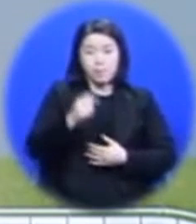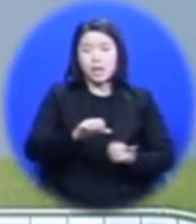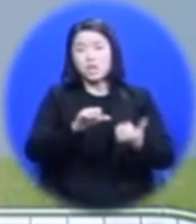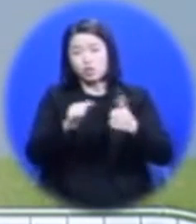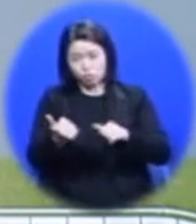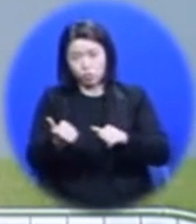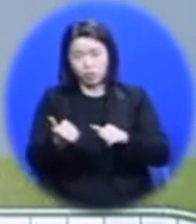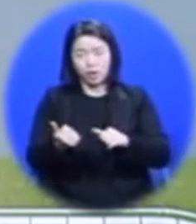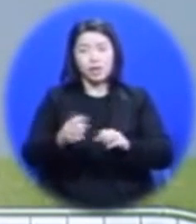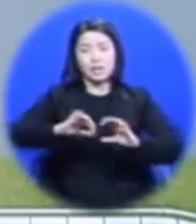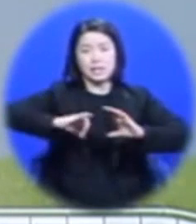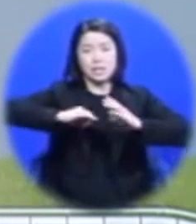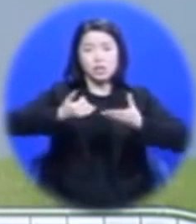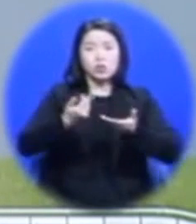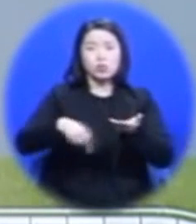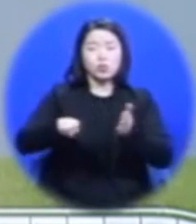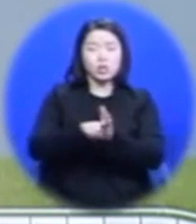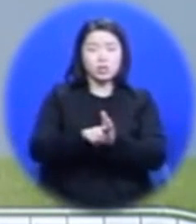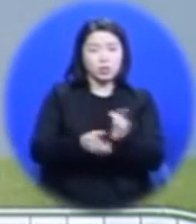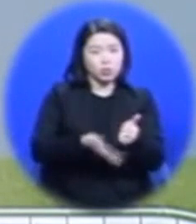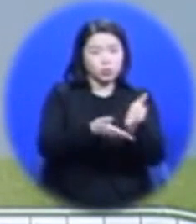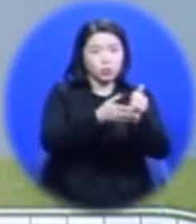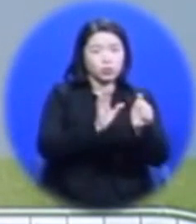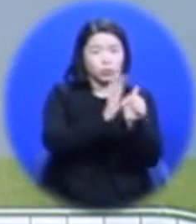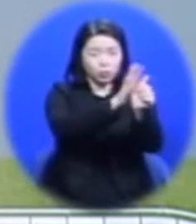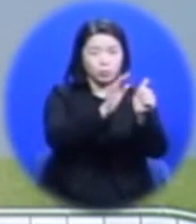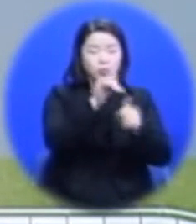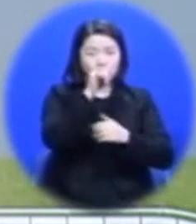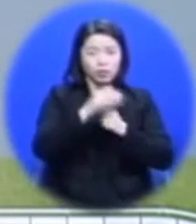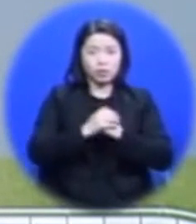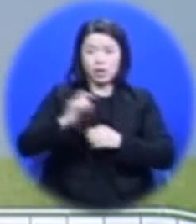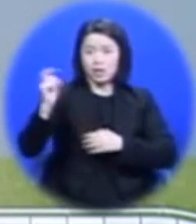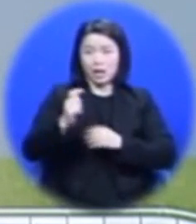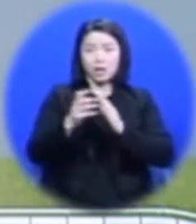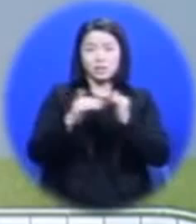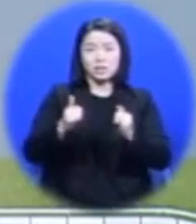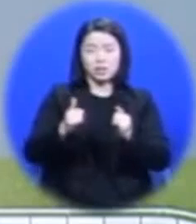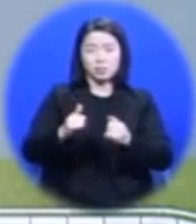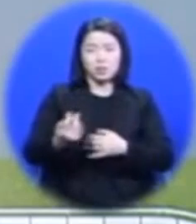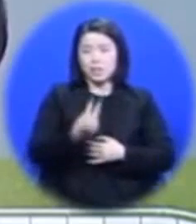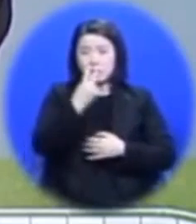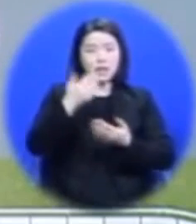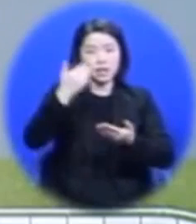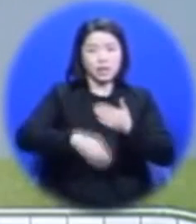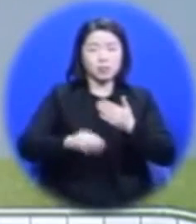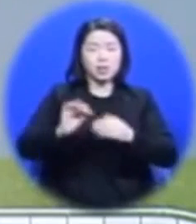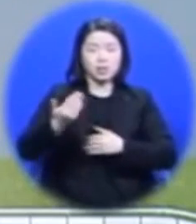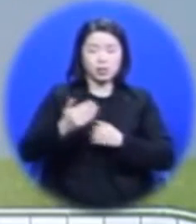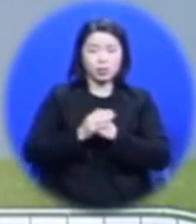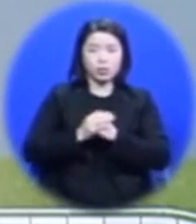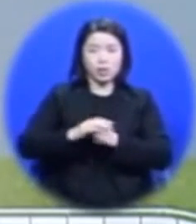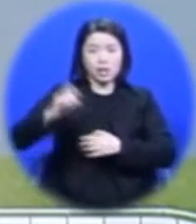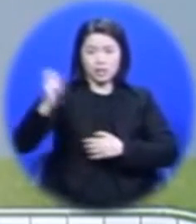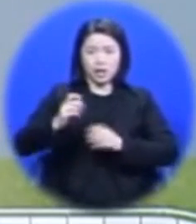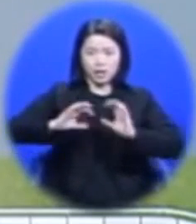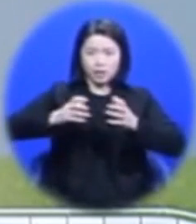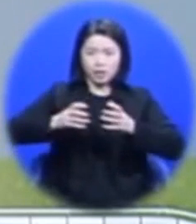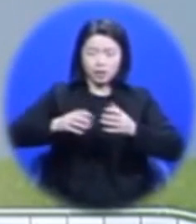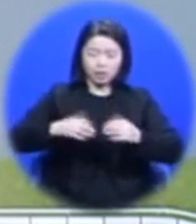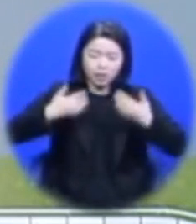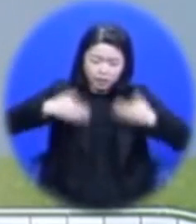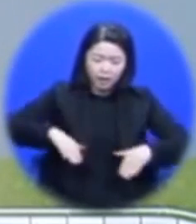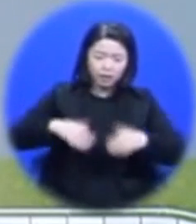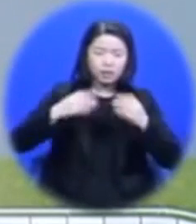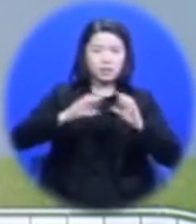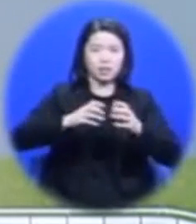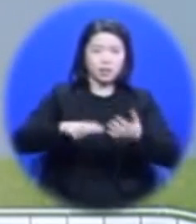게 인류를 위해 공헌하는 거예요. 강한 사람이 살아남아야 됩니다. 강한 나라가 약한 나라를